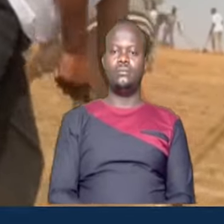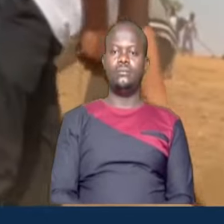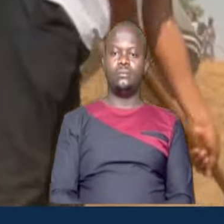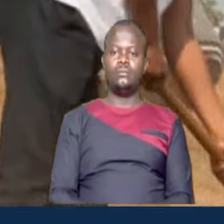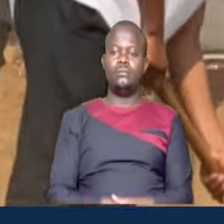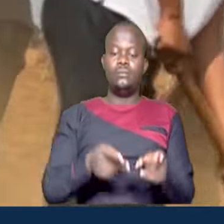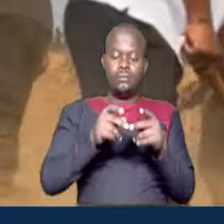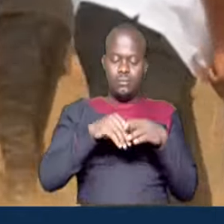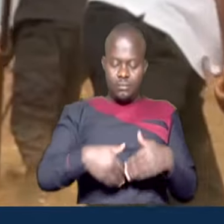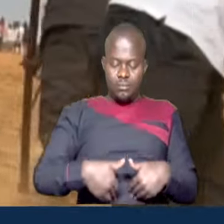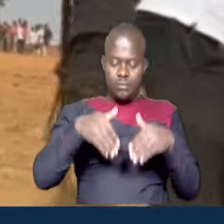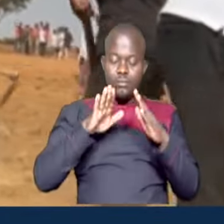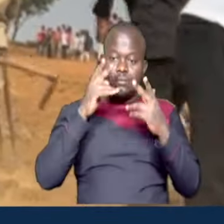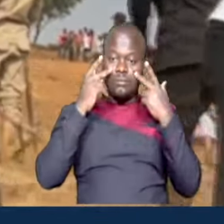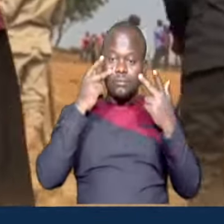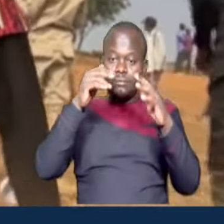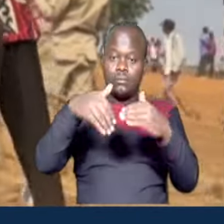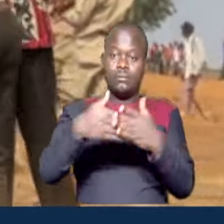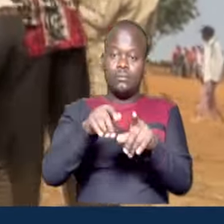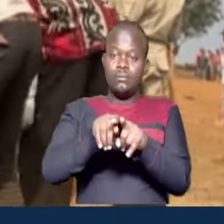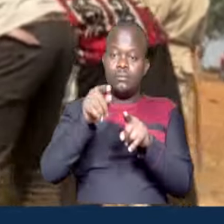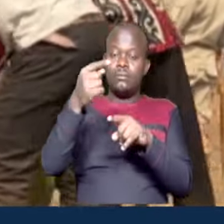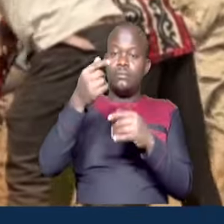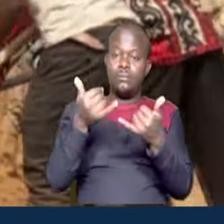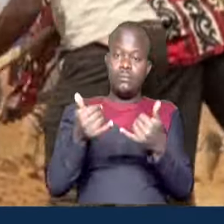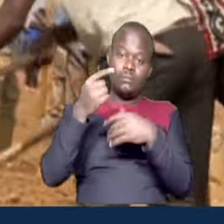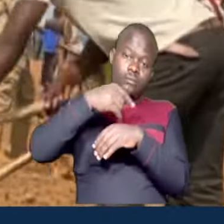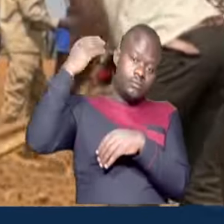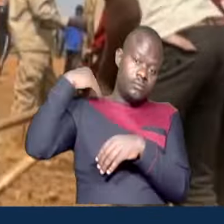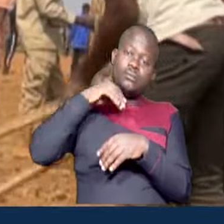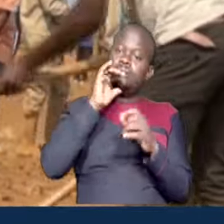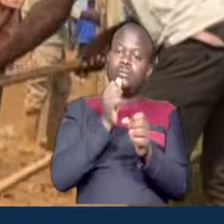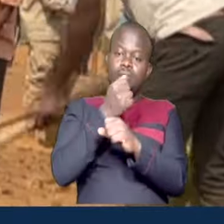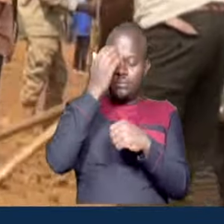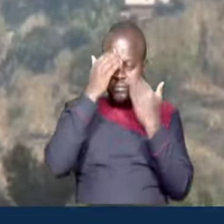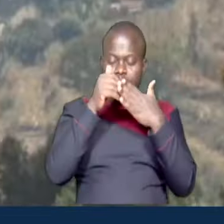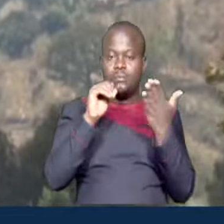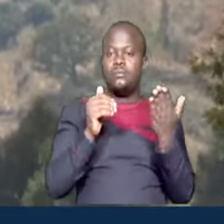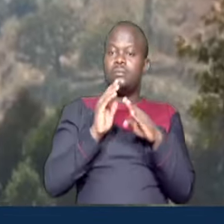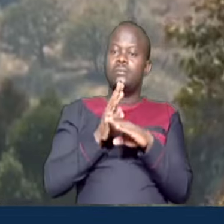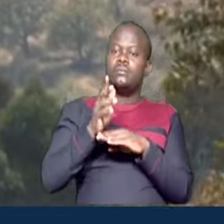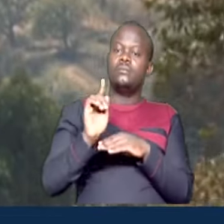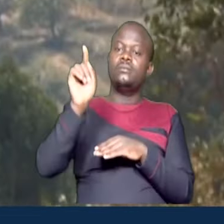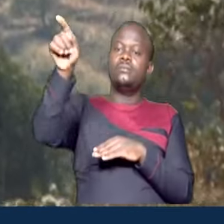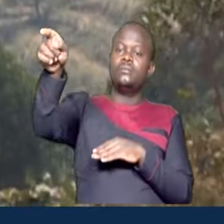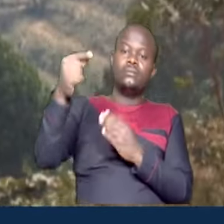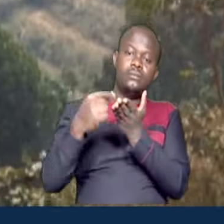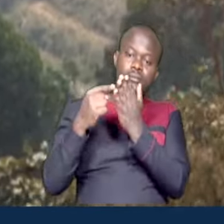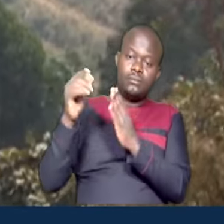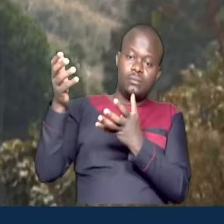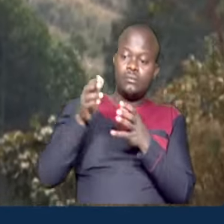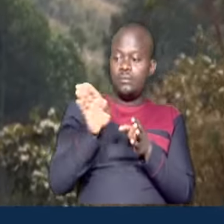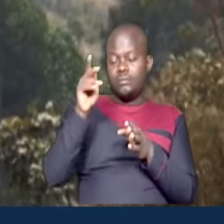harimo abasore kubabona ku muganda nk'uyu mu minsi yashize byari bidashoboka kuko babaga biyambukiye umupaka bagiye gutunda